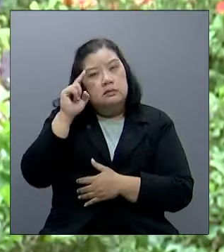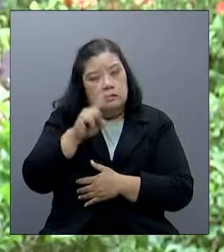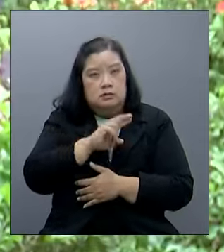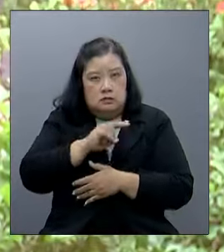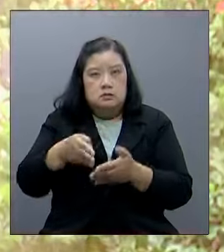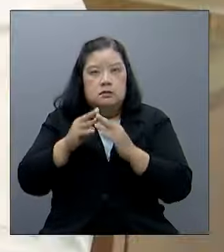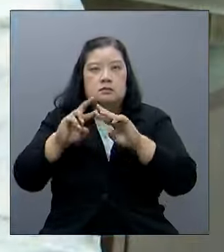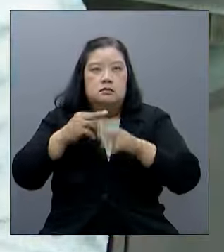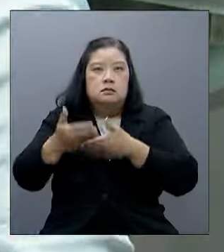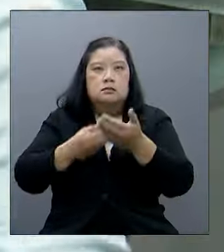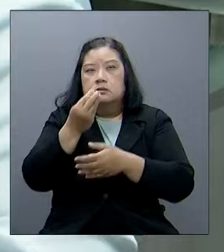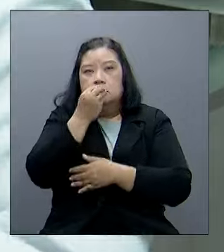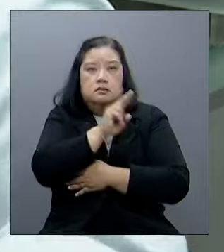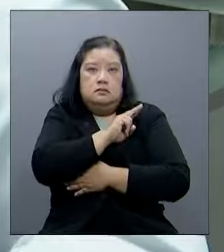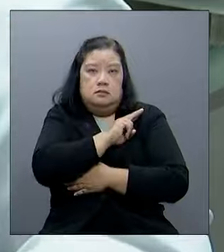ร้านอาหารของตัวเองค่ะ